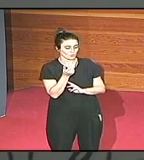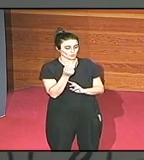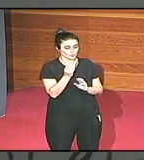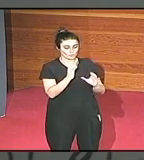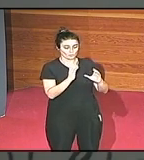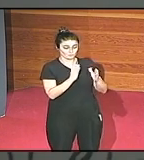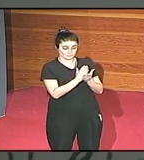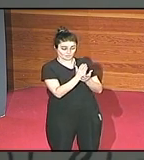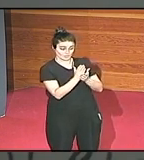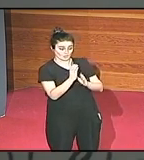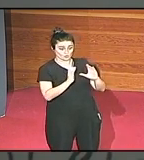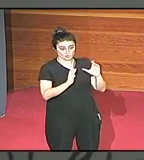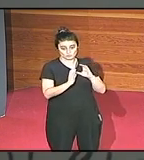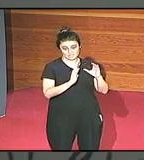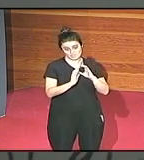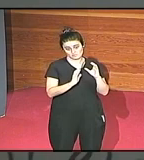komunikabideek, nolabait ere,